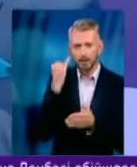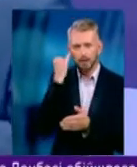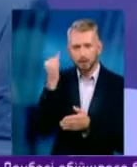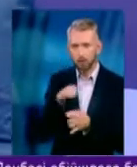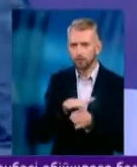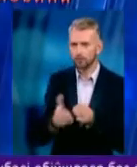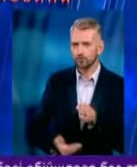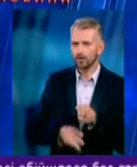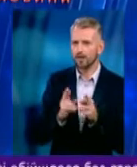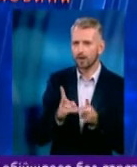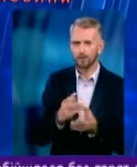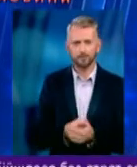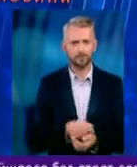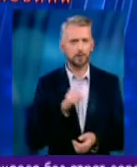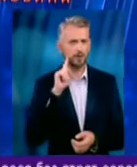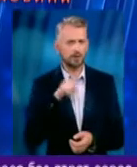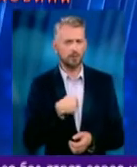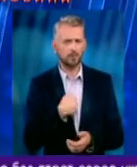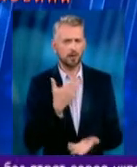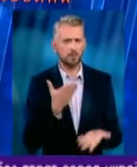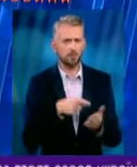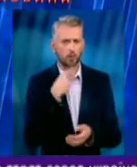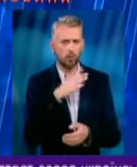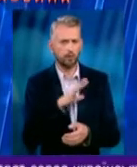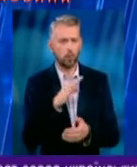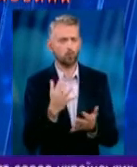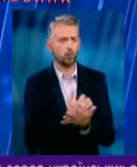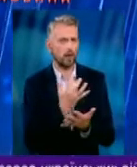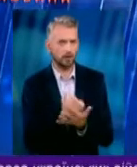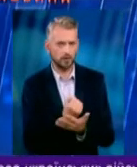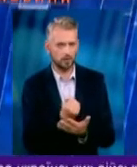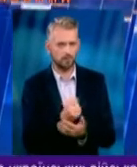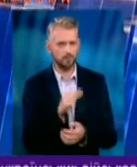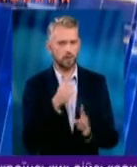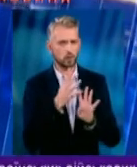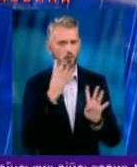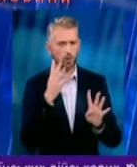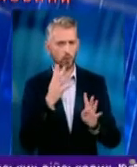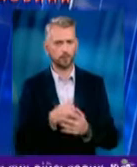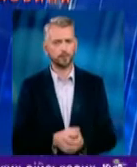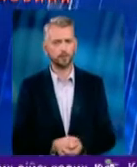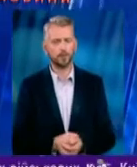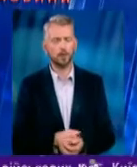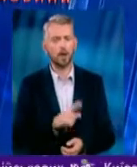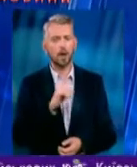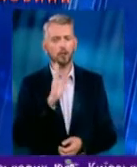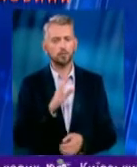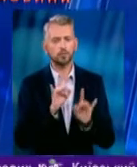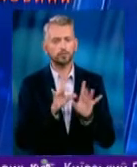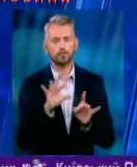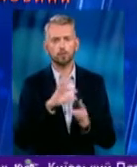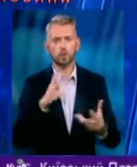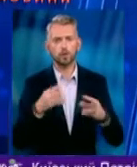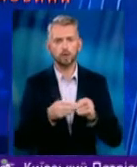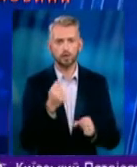її в життя? Ви знаєте, я б, напевне, не говорив би про досягнення, в першу чергу, а говорив би, напевне, про